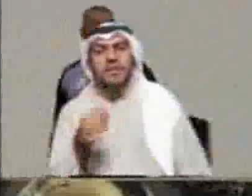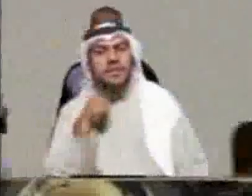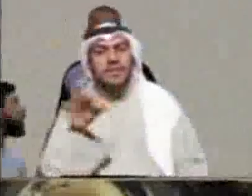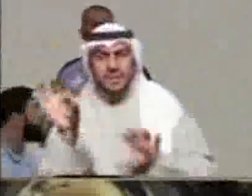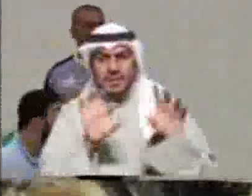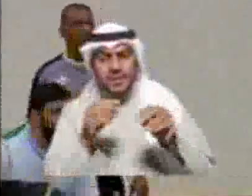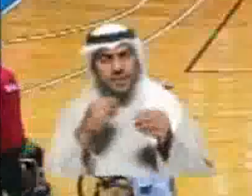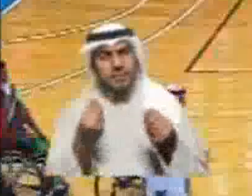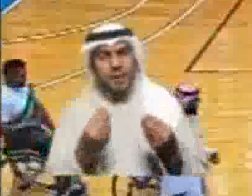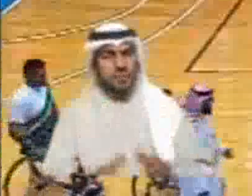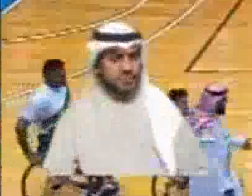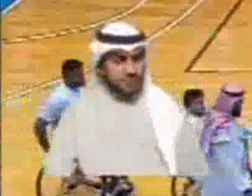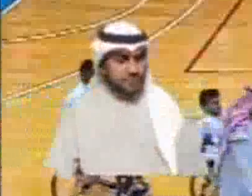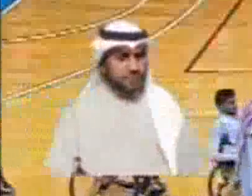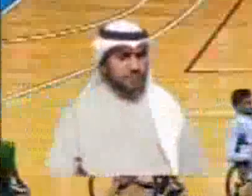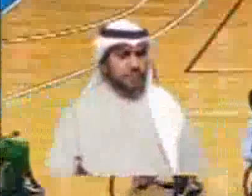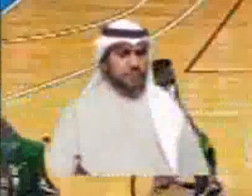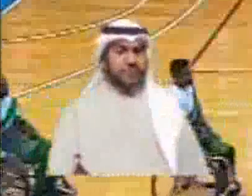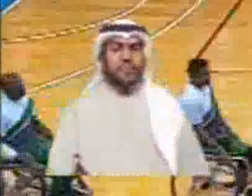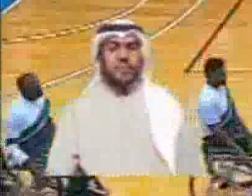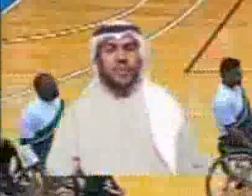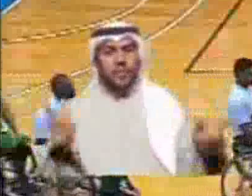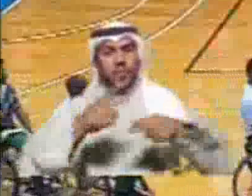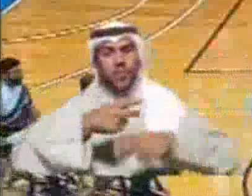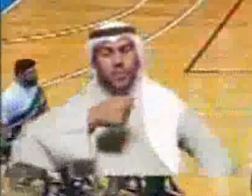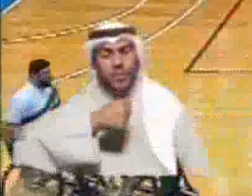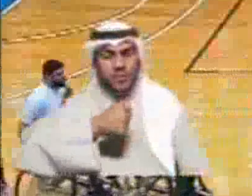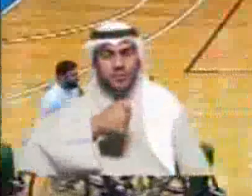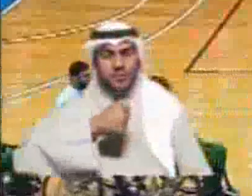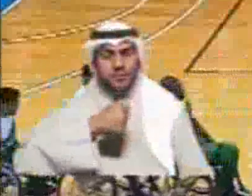في هذه اللعبة. رائد الشمري لتلفزيون دولة الكويت.